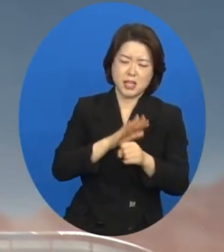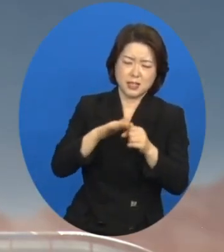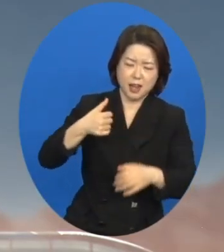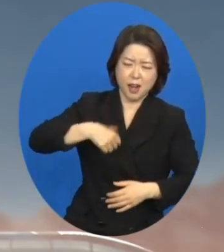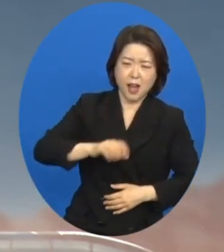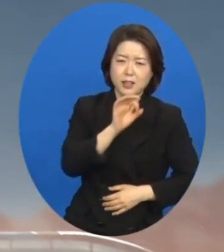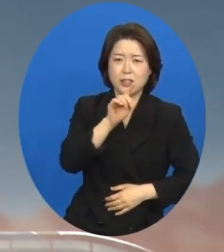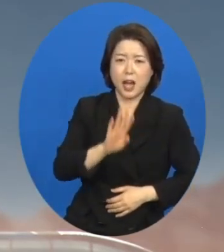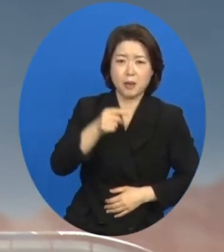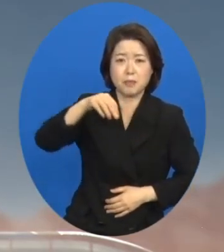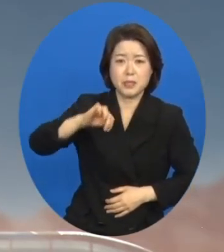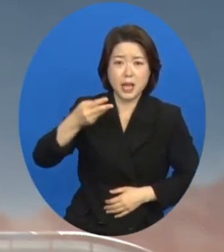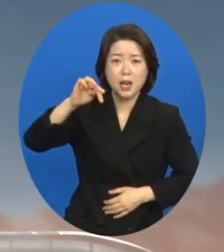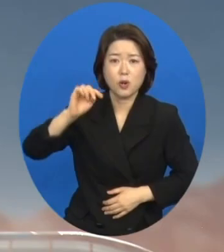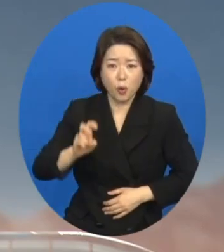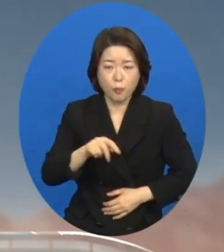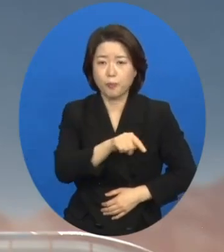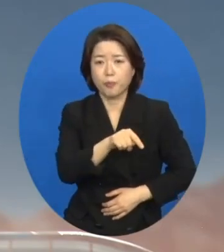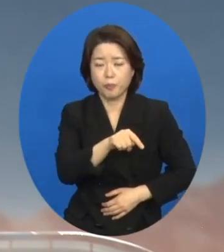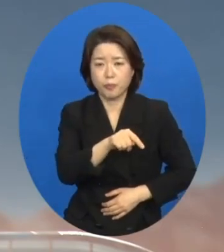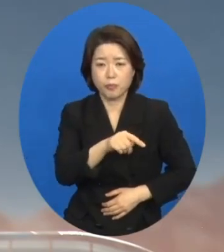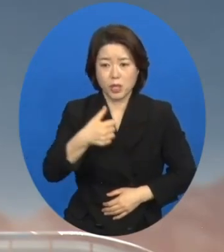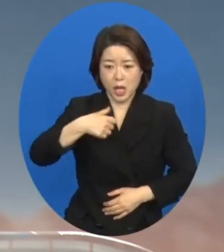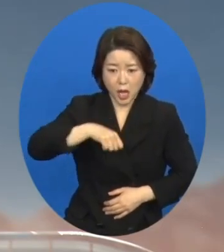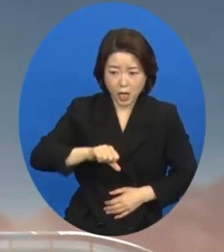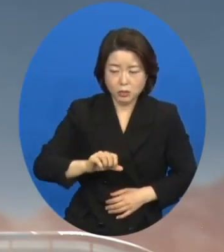압살롬아, 아들을 잃었단 말이야.